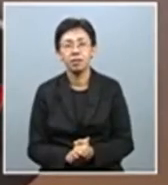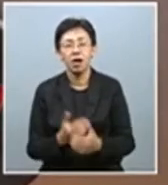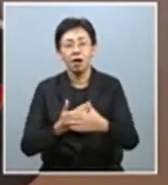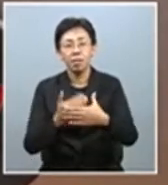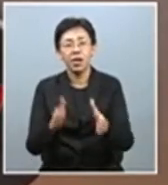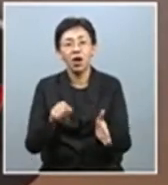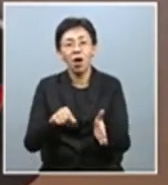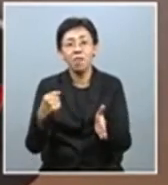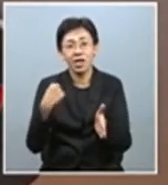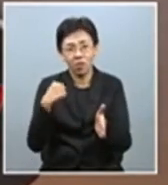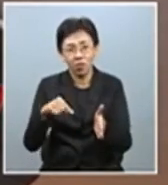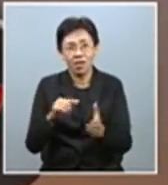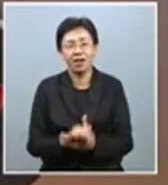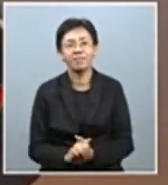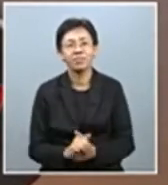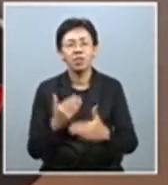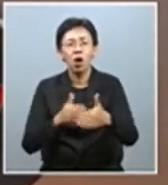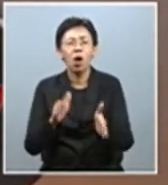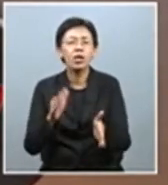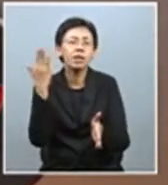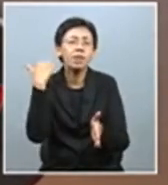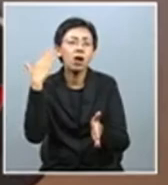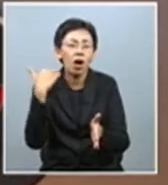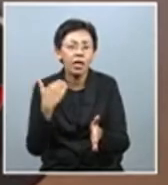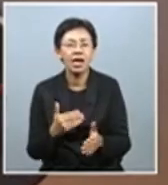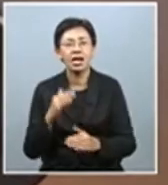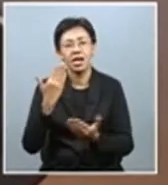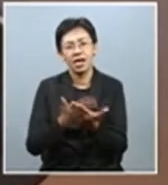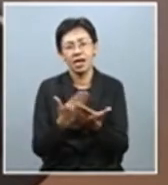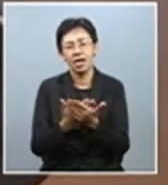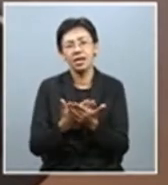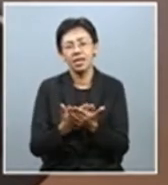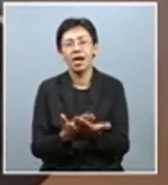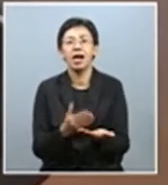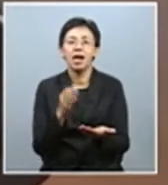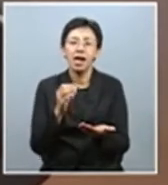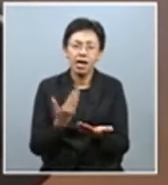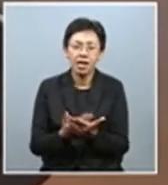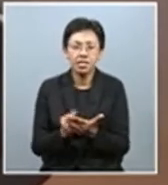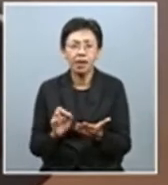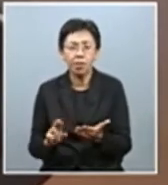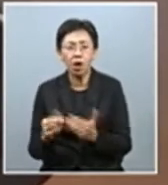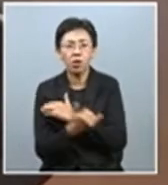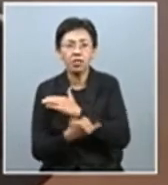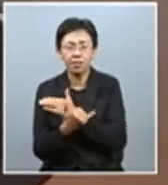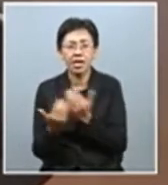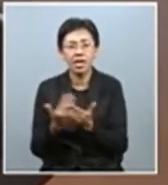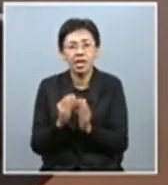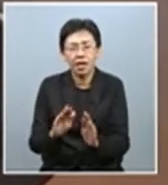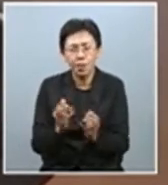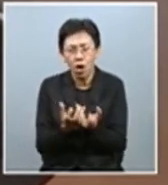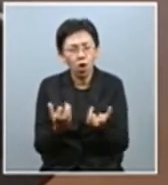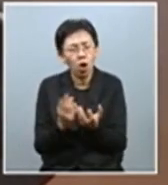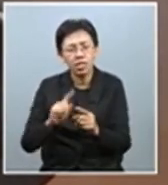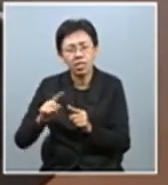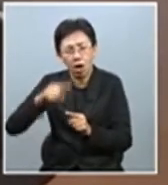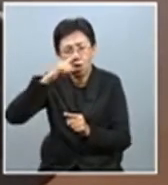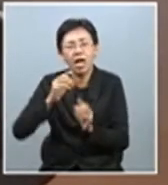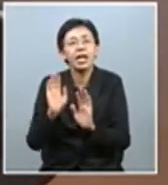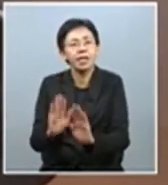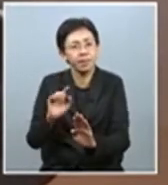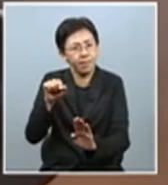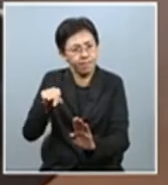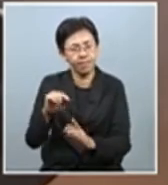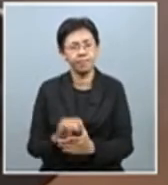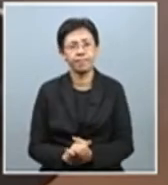ะครับในอดีตห้องนี้เคยเป็นที่เก็บธนบัตรเงินตราสำรองระหว่างประเทศหรือแม้กระทั่งสินทรัพย์อื่นๆของประเทศไทยนะครับ